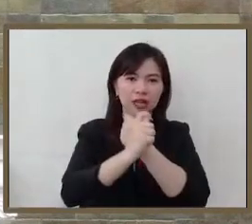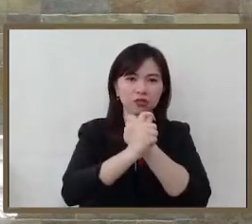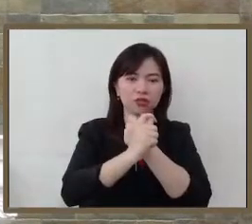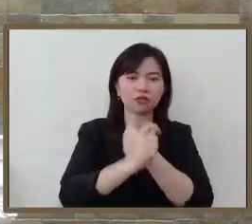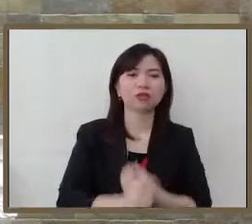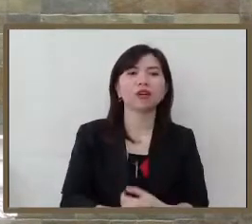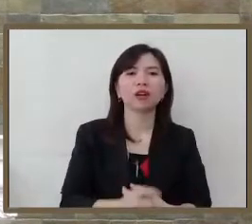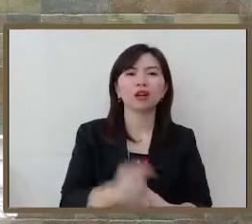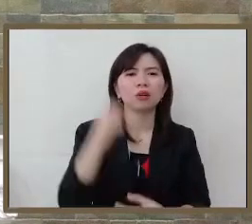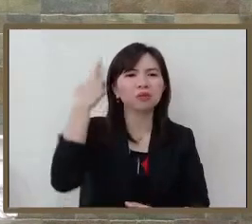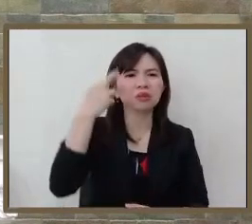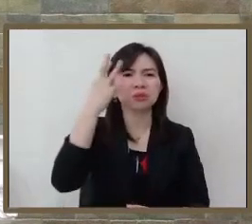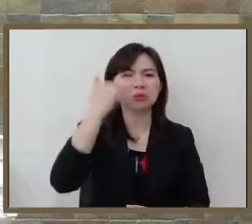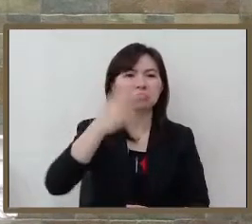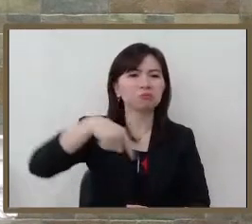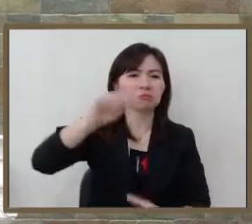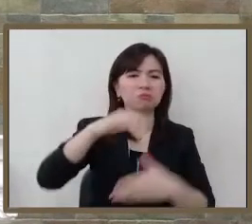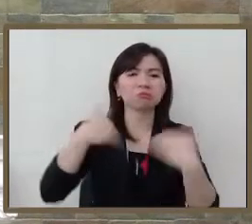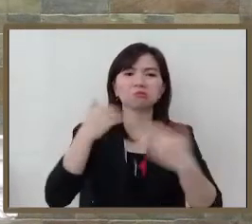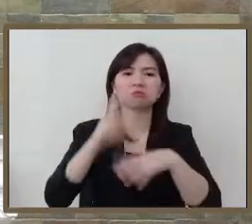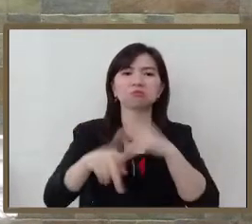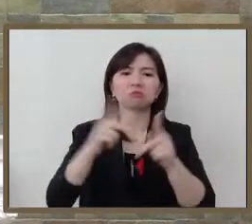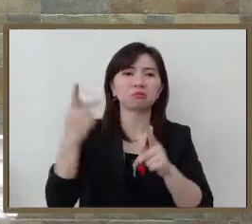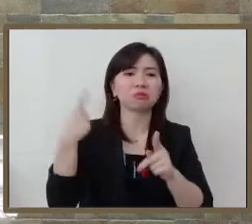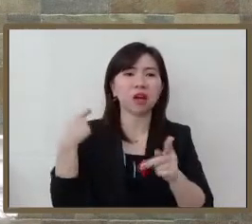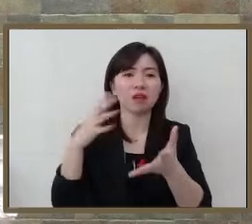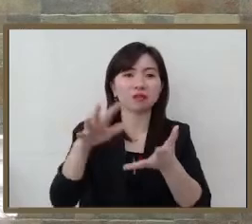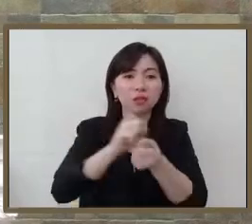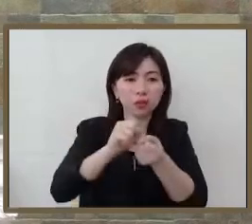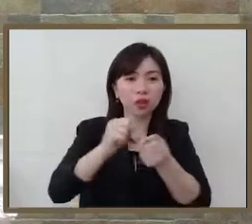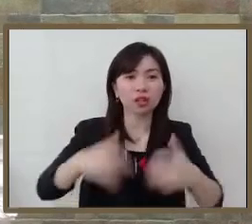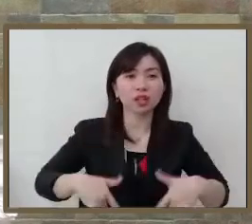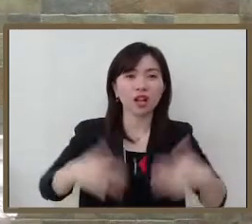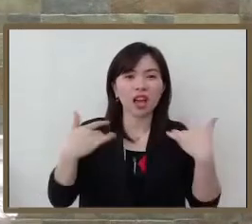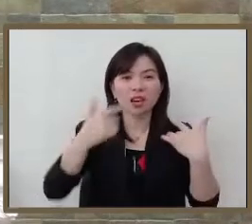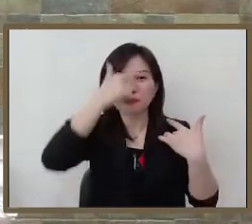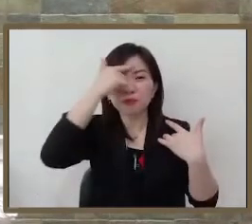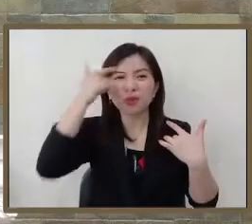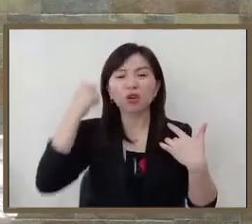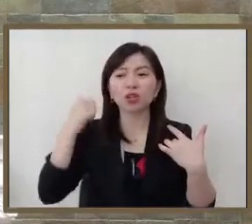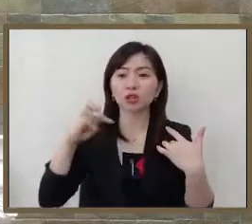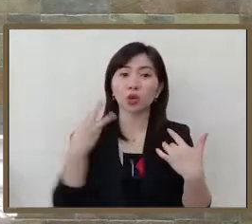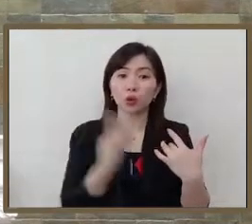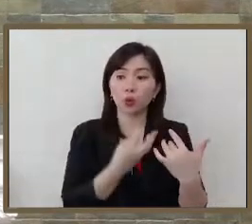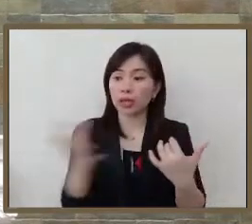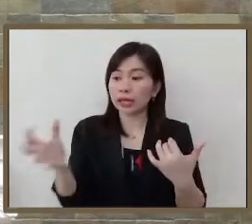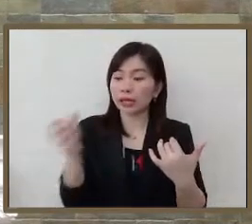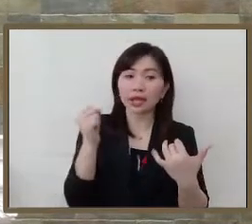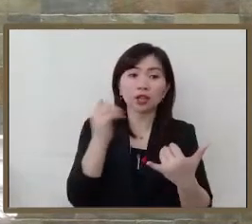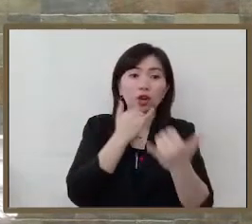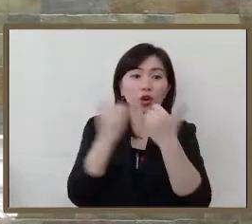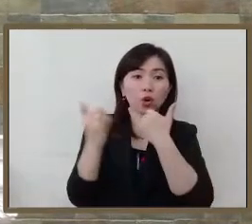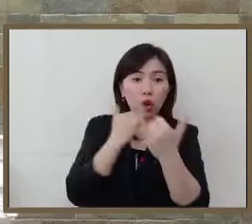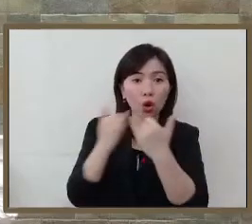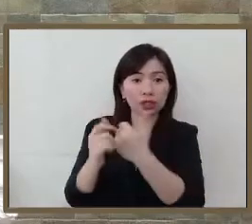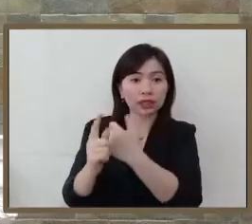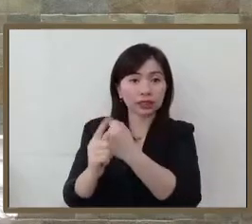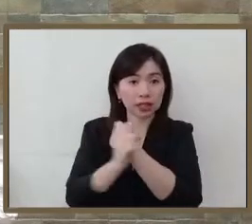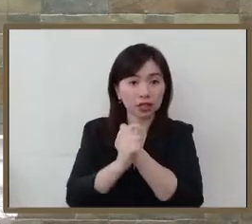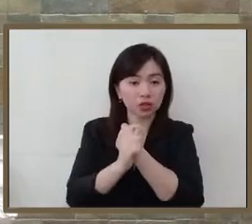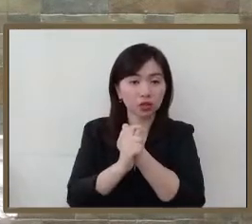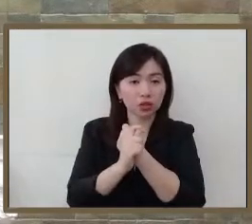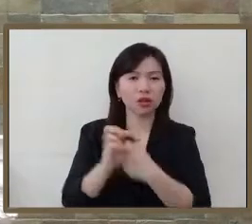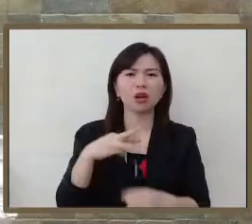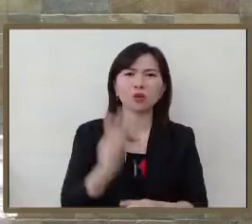ang napapariwara ang buhay, maling armory yung binubuksan natin. Akala lang natin kumpleto, kumpleto lang